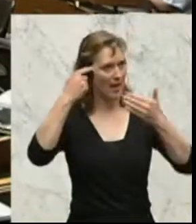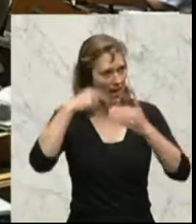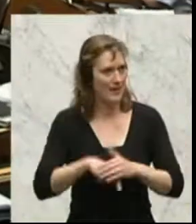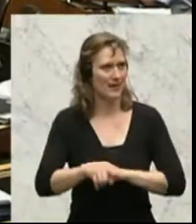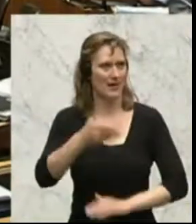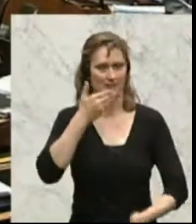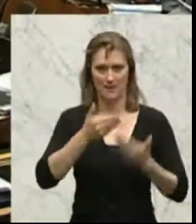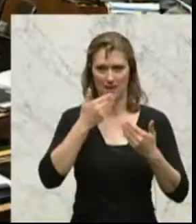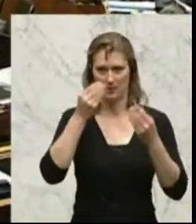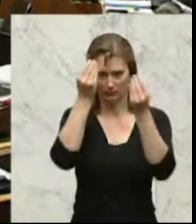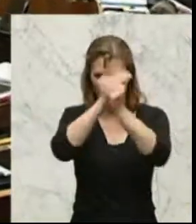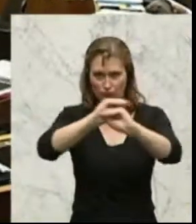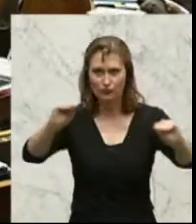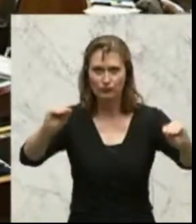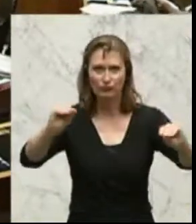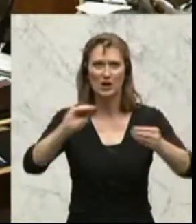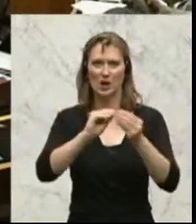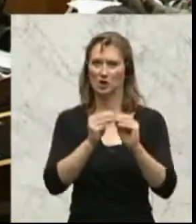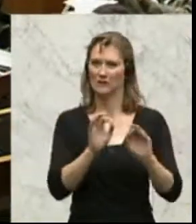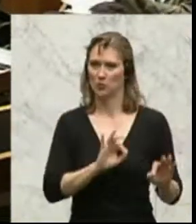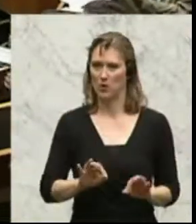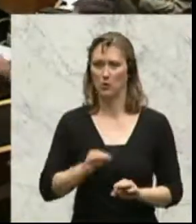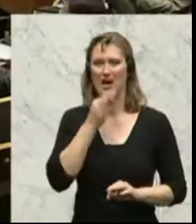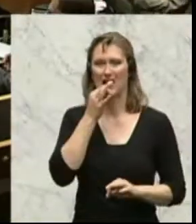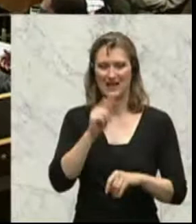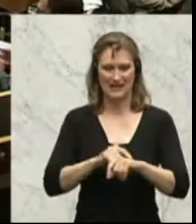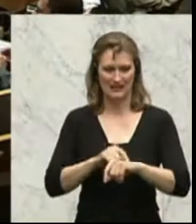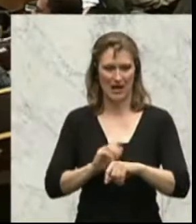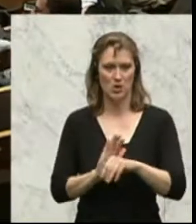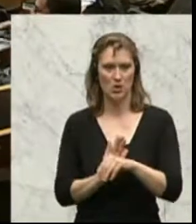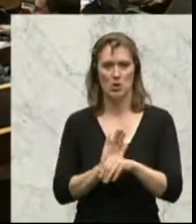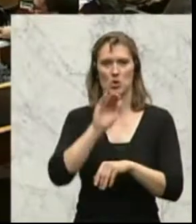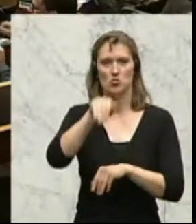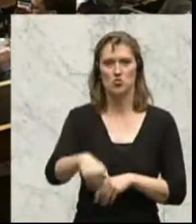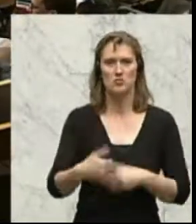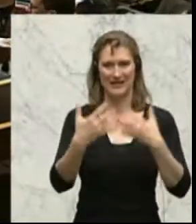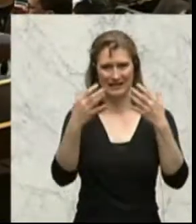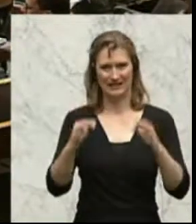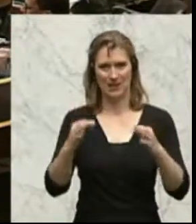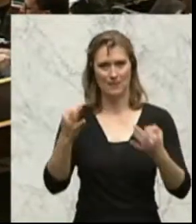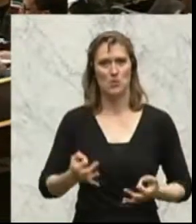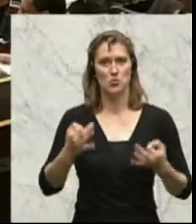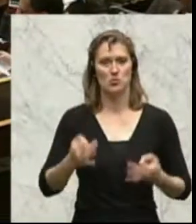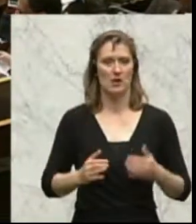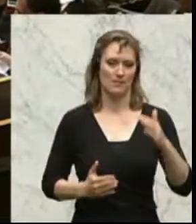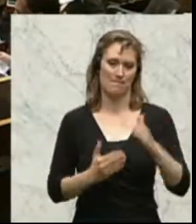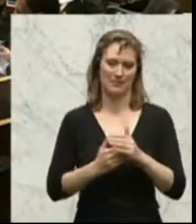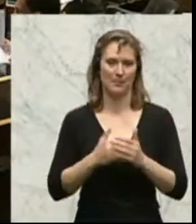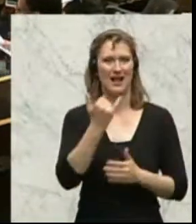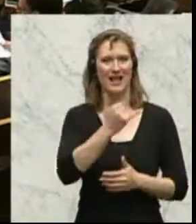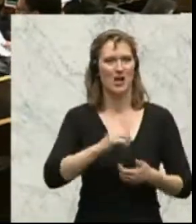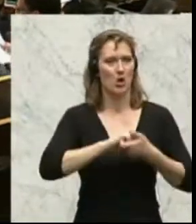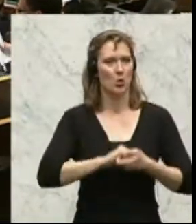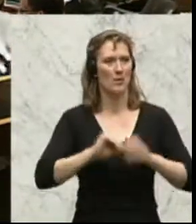beide Richtungen sei notwendig. Keine Rednerin länger als 10 Minuten sprechen darf. Jedem Club kommt eine Gesamtredezeit